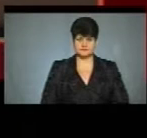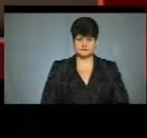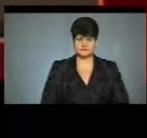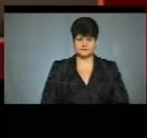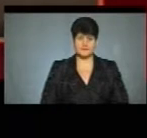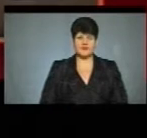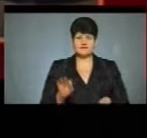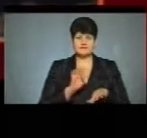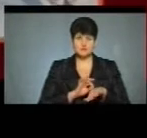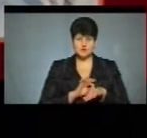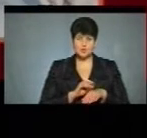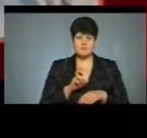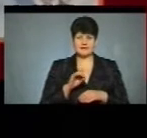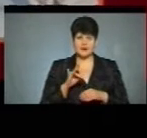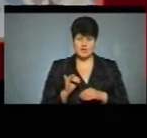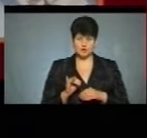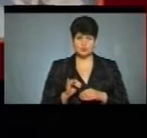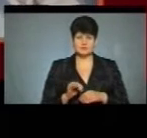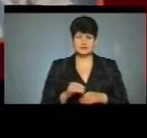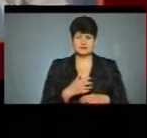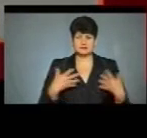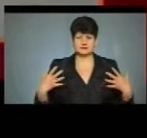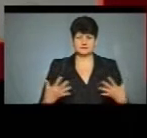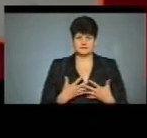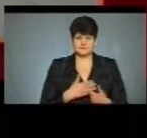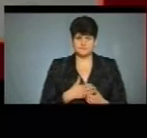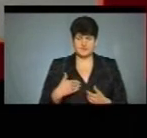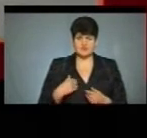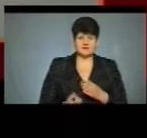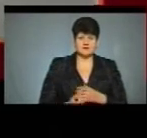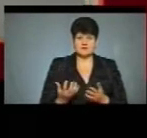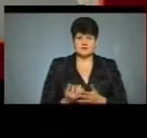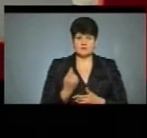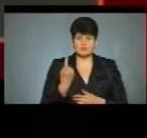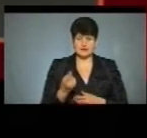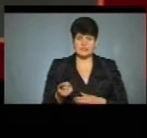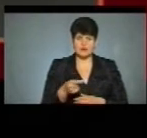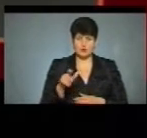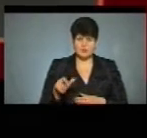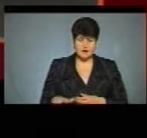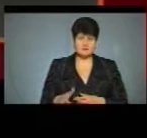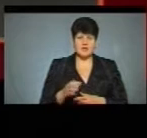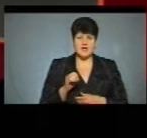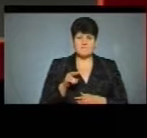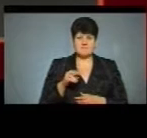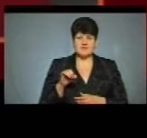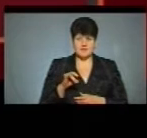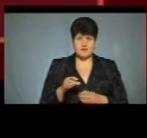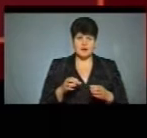Вірусну бактеріальну пневмонію викликану вірусом грипу А виявили в однієї тернополянки. Епідемії грипу А в Тернополі